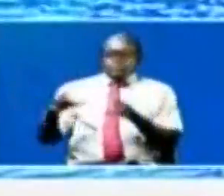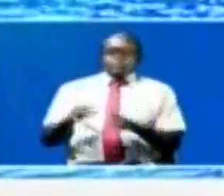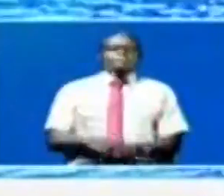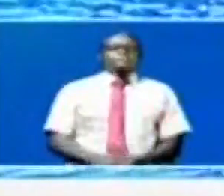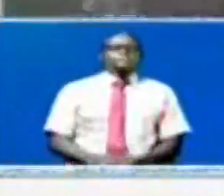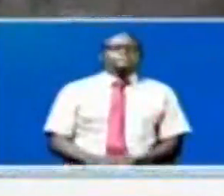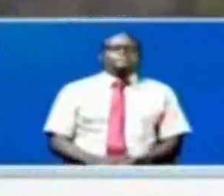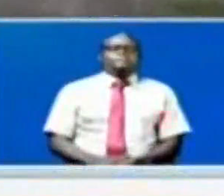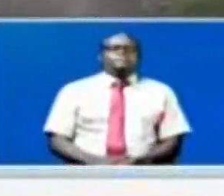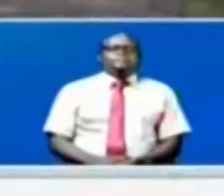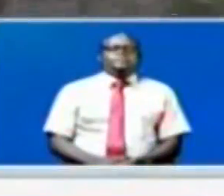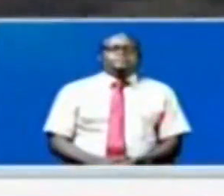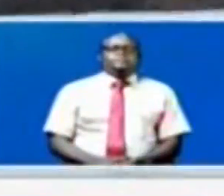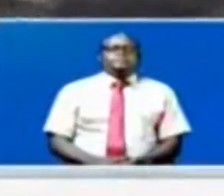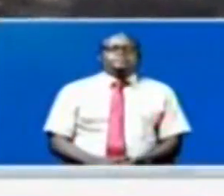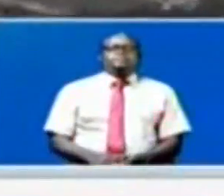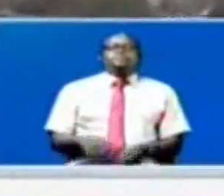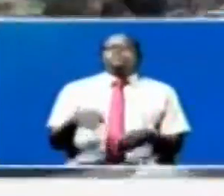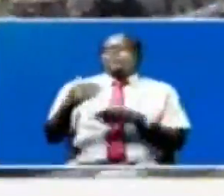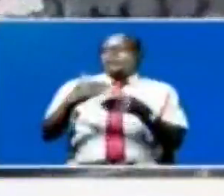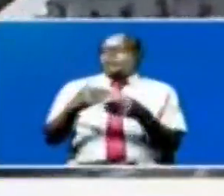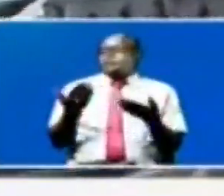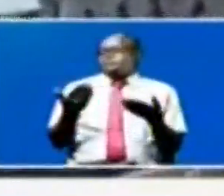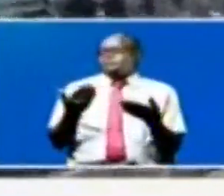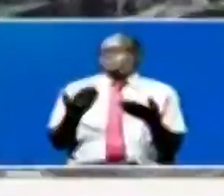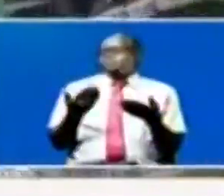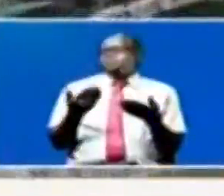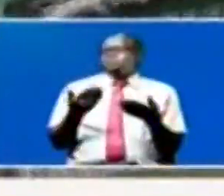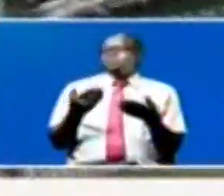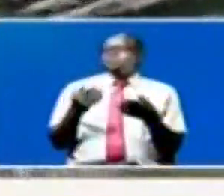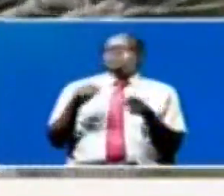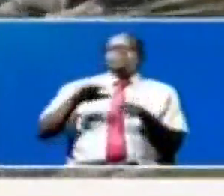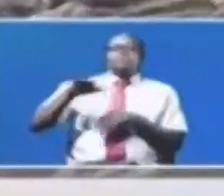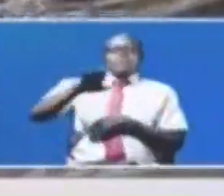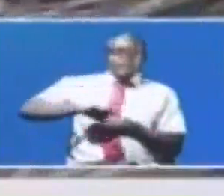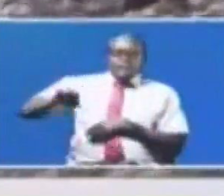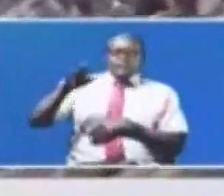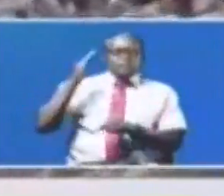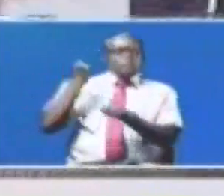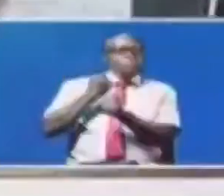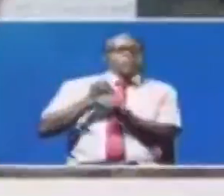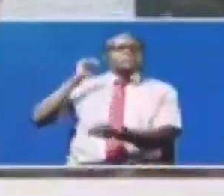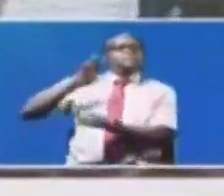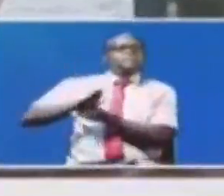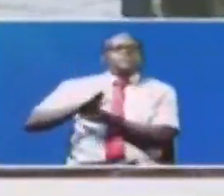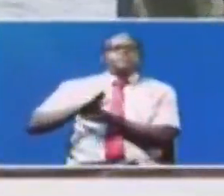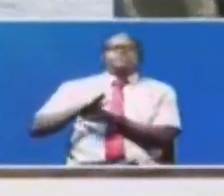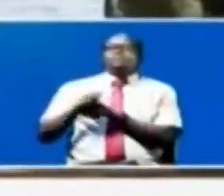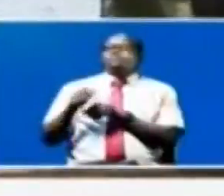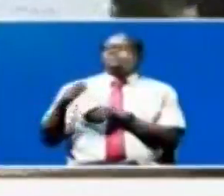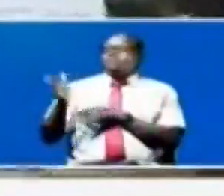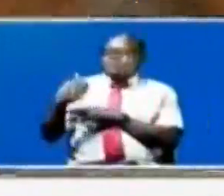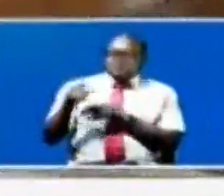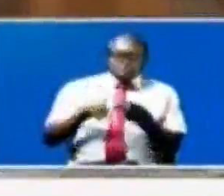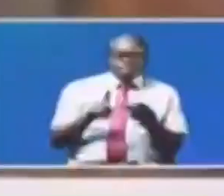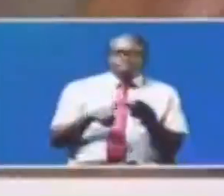anaarifu. Kwa mbali ama karibu, kisiwa cha Migingo kina shughuli chungu nzima, kuanzia kwa uvuvi